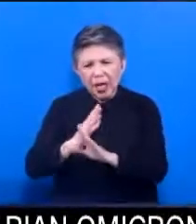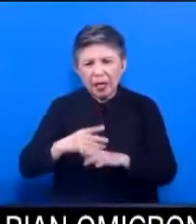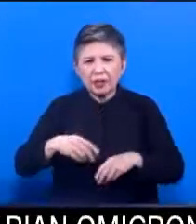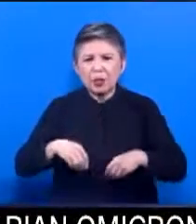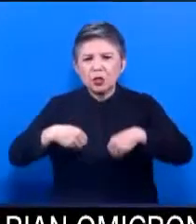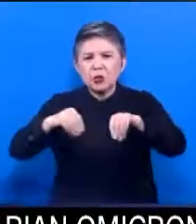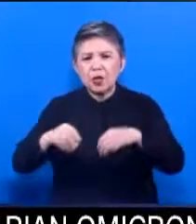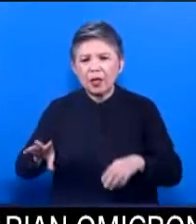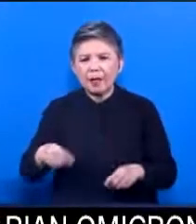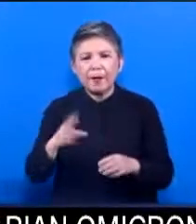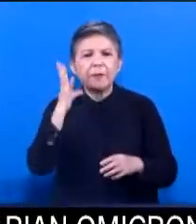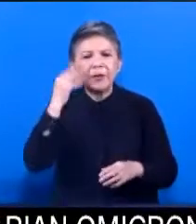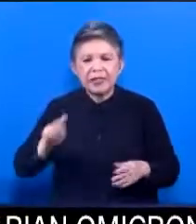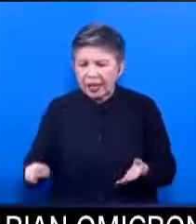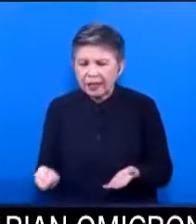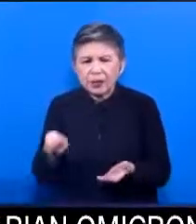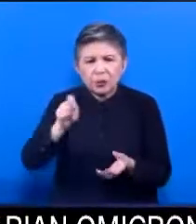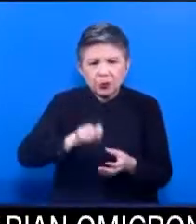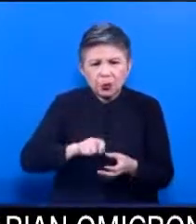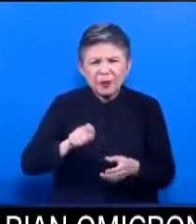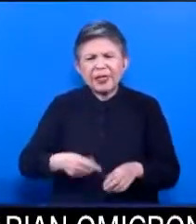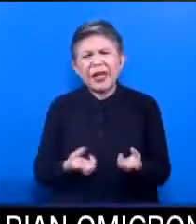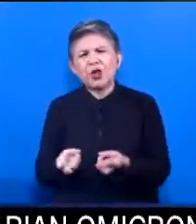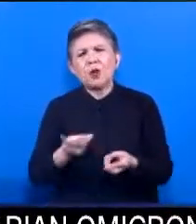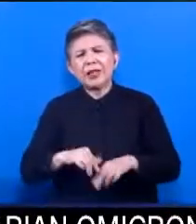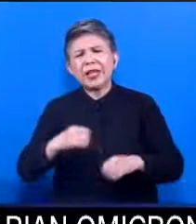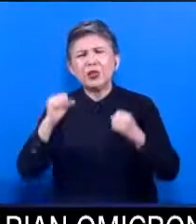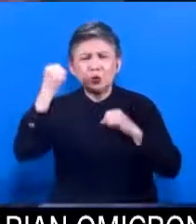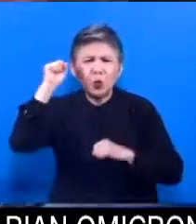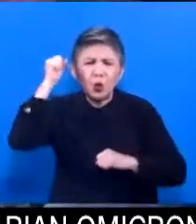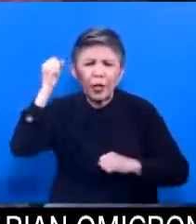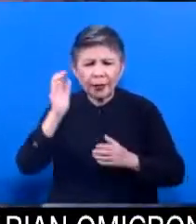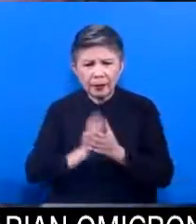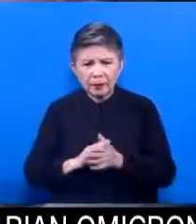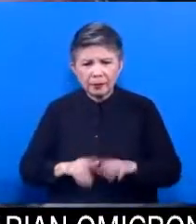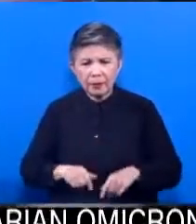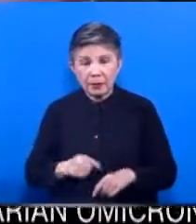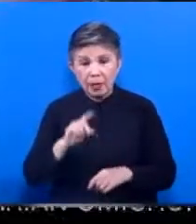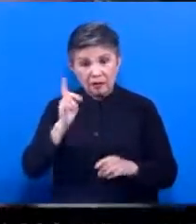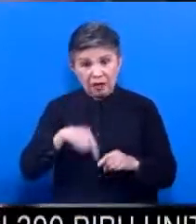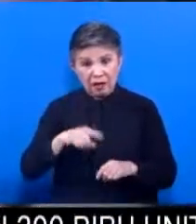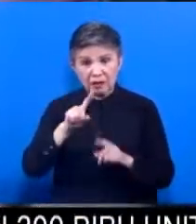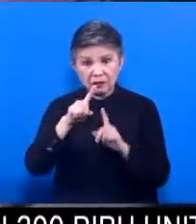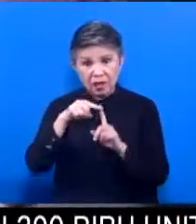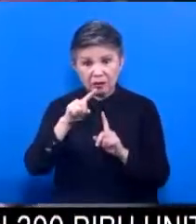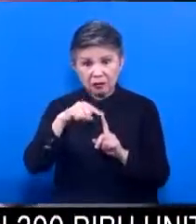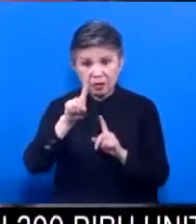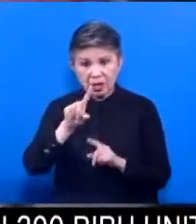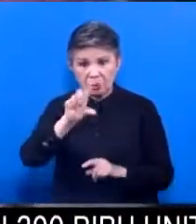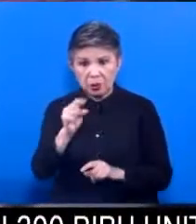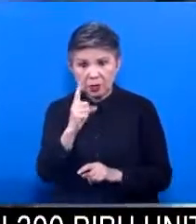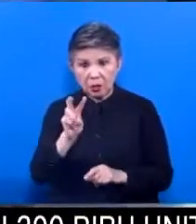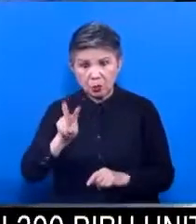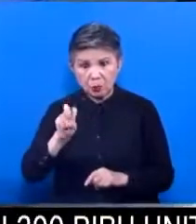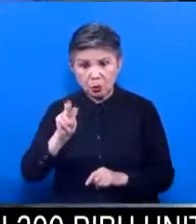curah, terlebih di saat sektor ekonomi belum pulih akibat pandemi COVID-19. Per 1 Januari 2022, penggunaan